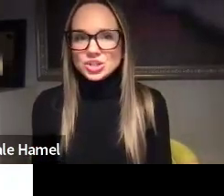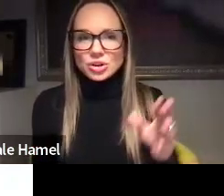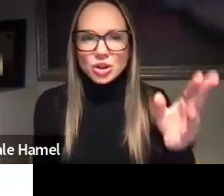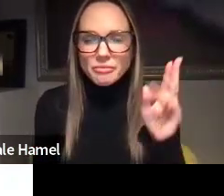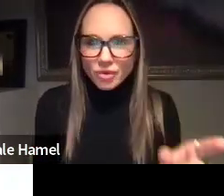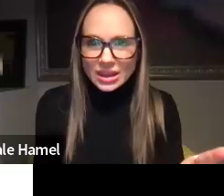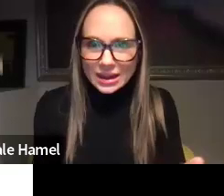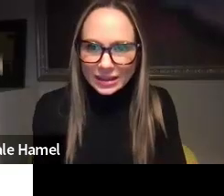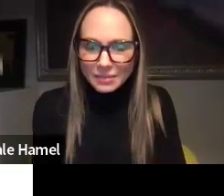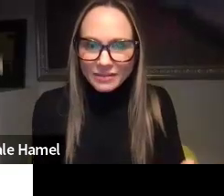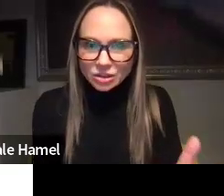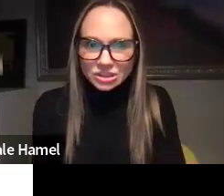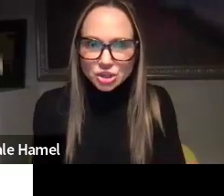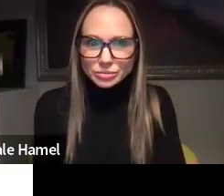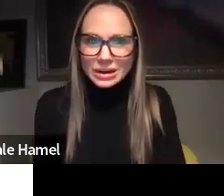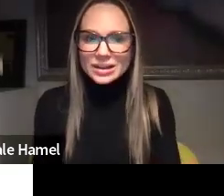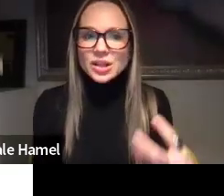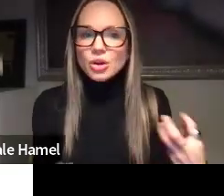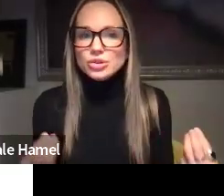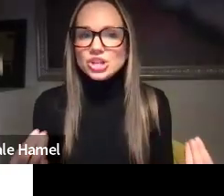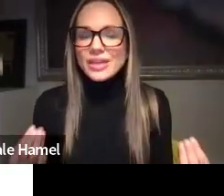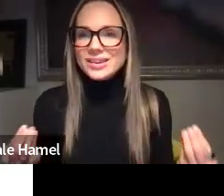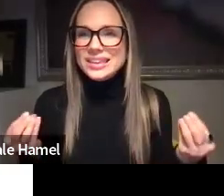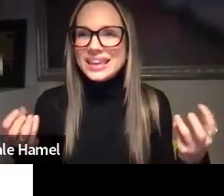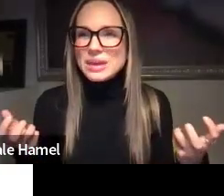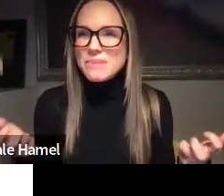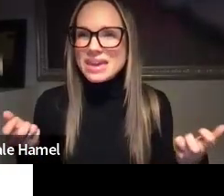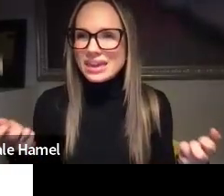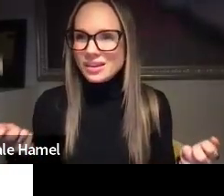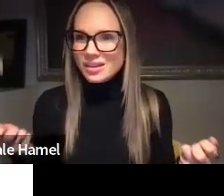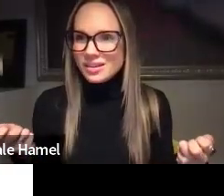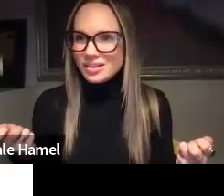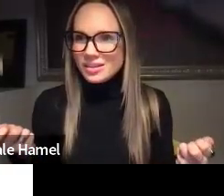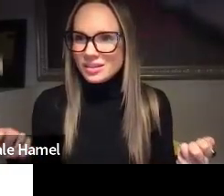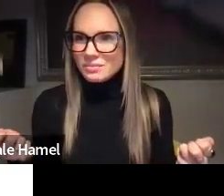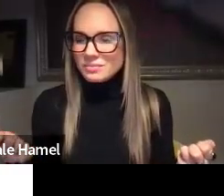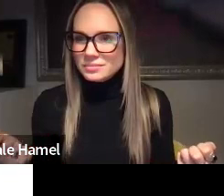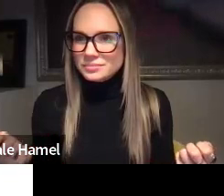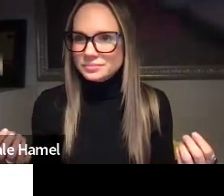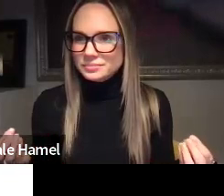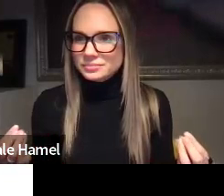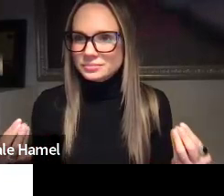Idéalement, dans un T-shirt, comme vous voyez la dame avec le T-shirt blanc, un chandail qui est épais.